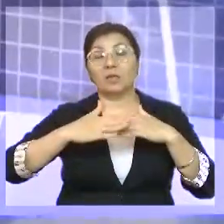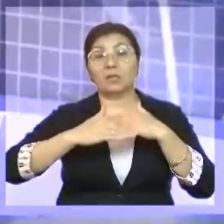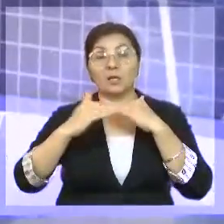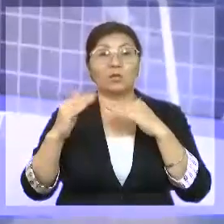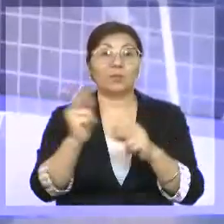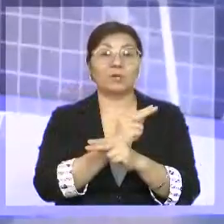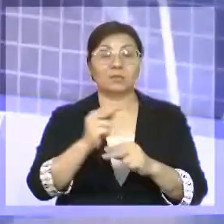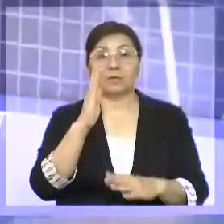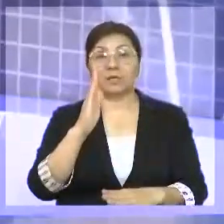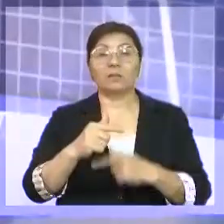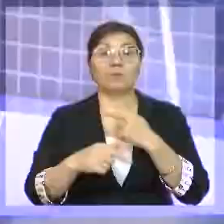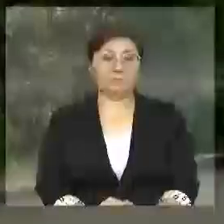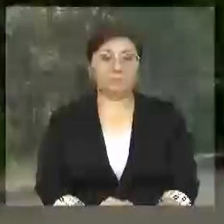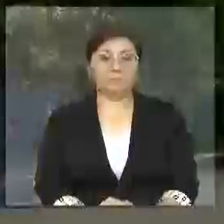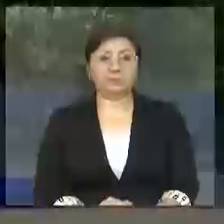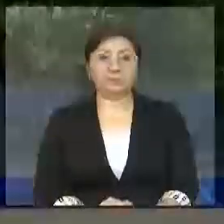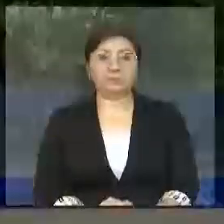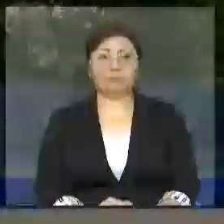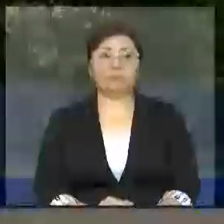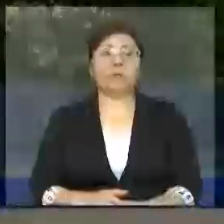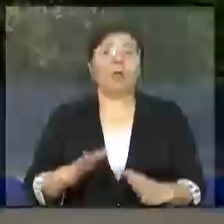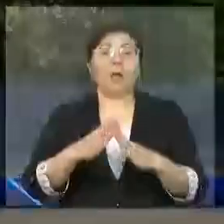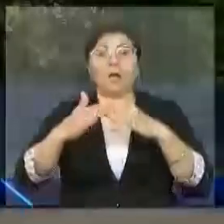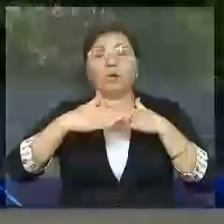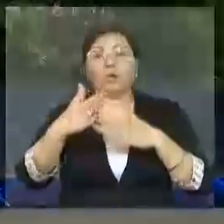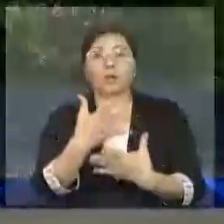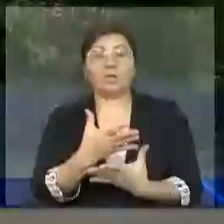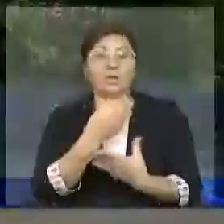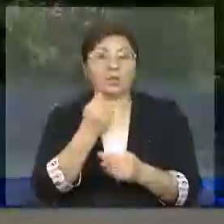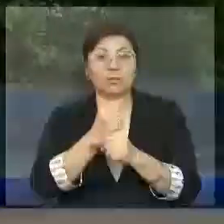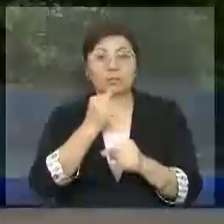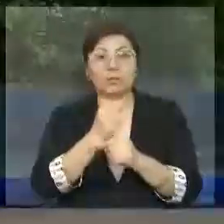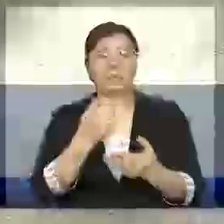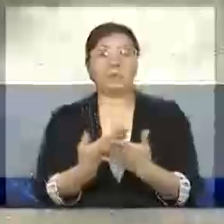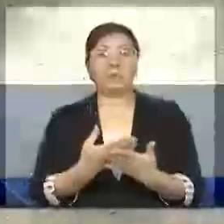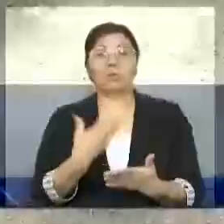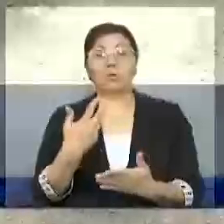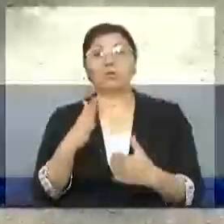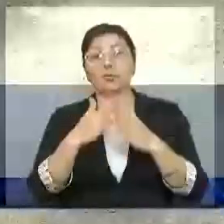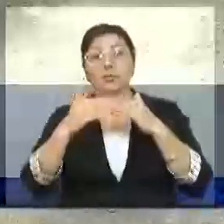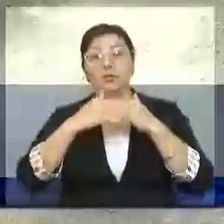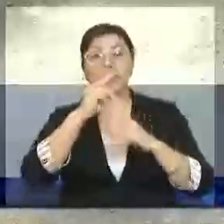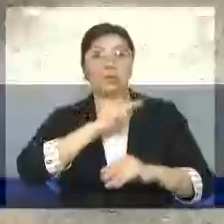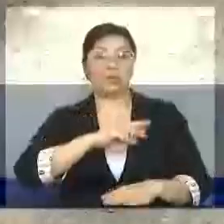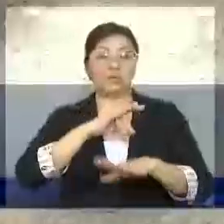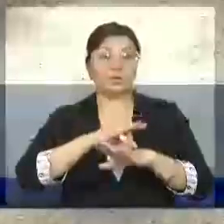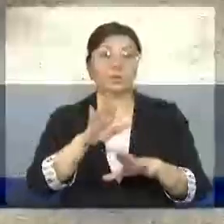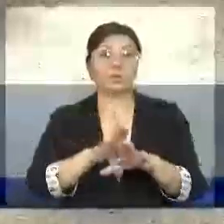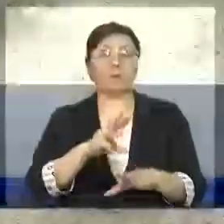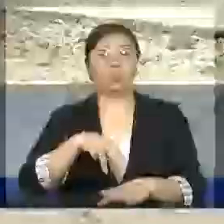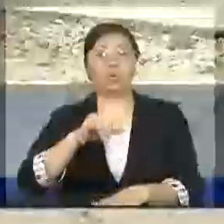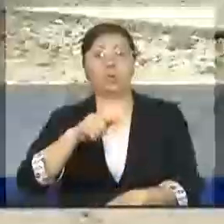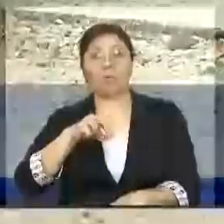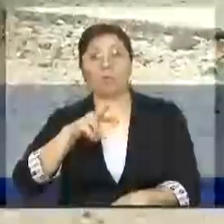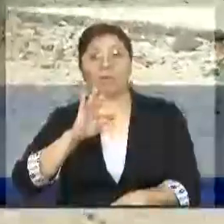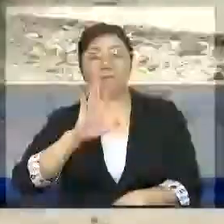керек. Тақырыпты тілші тарқатсын. Аулаларда абаттандыру туралы айтар болсақ, биыл үш аулада жұмыс жүргізіледі. Олар Молдағұлова,